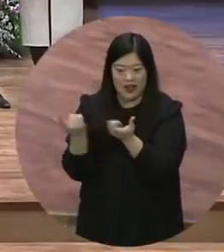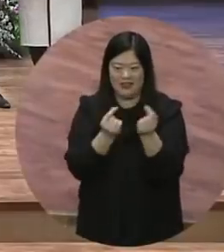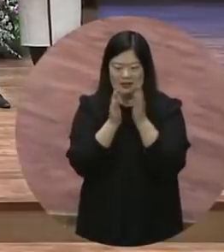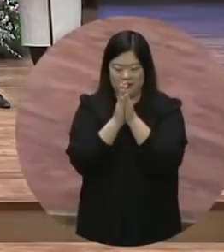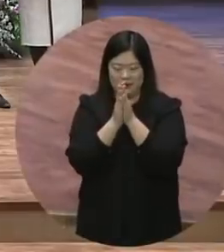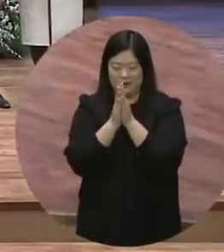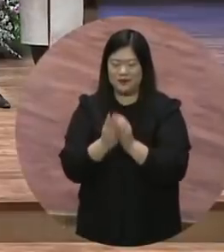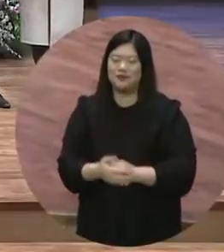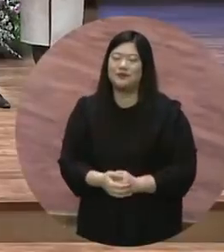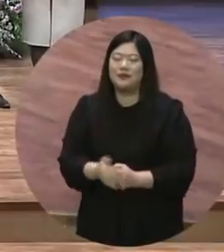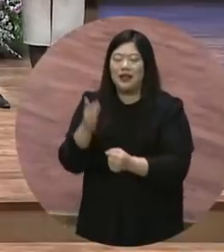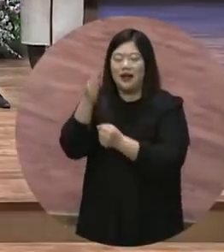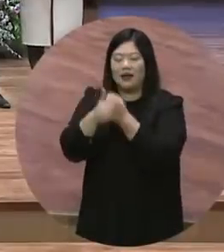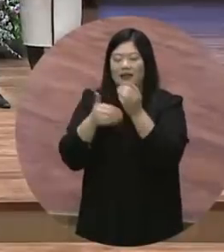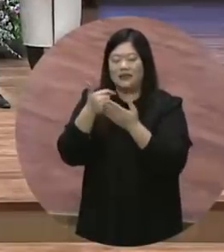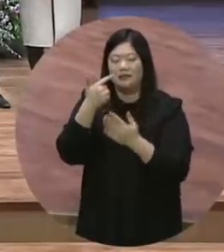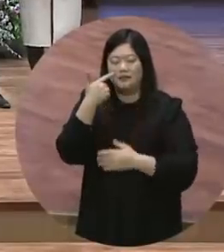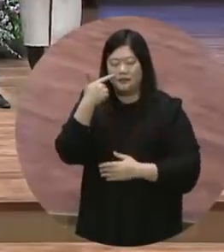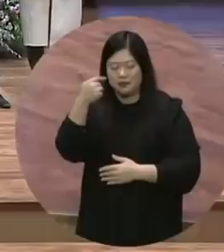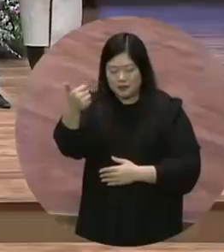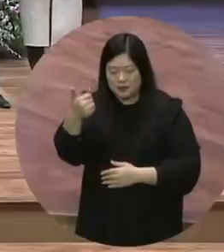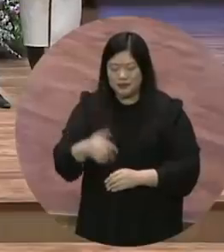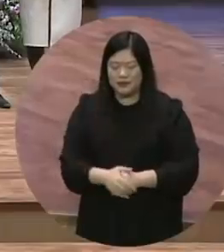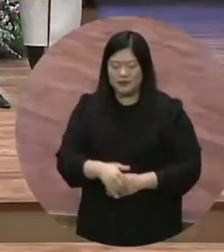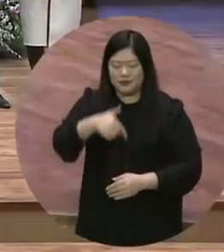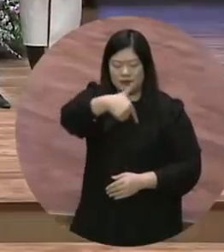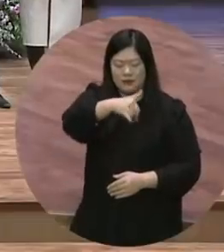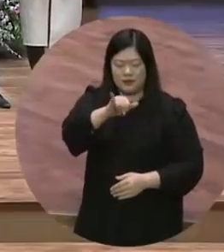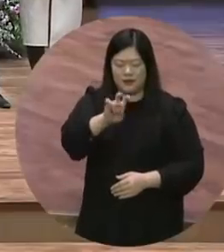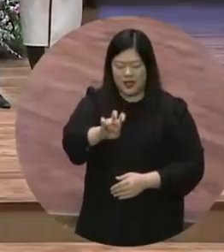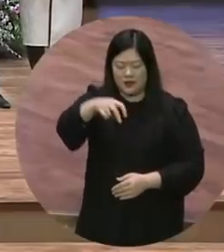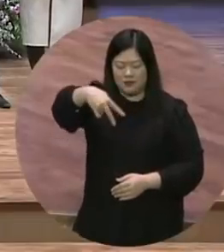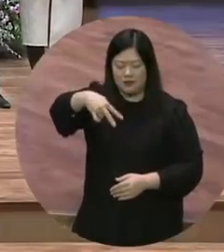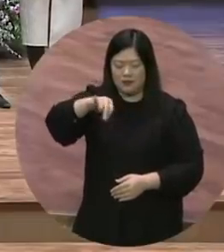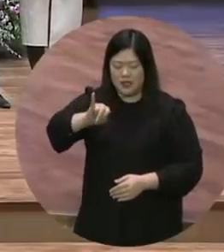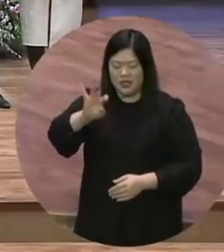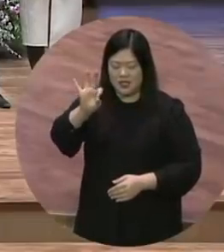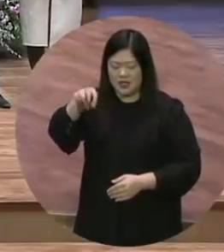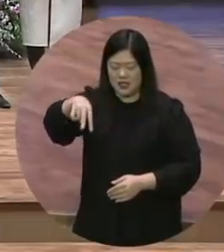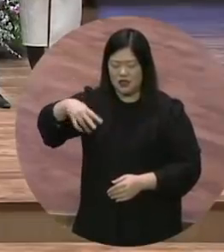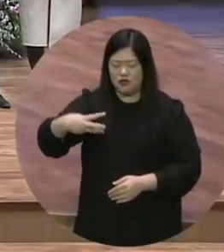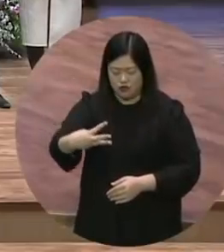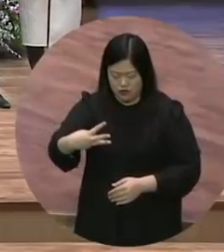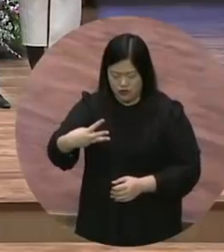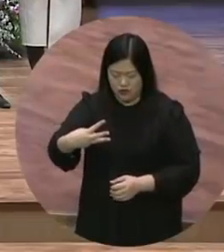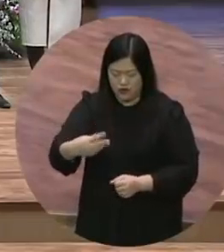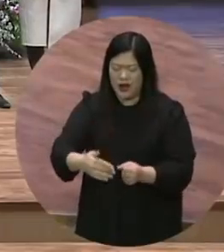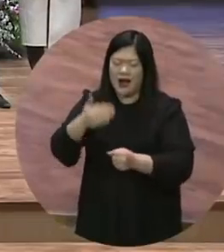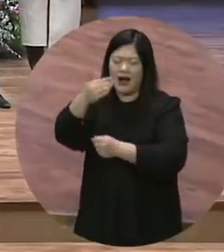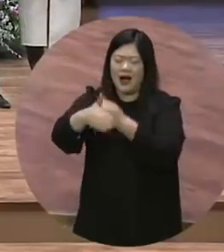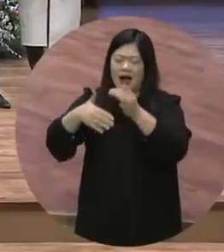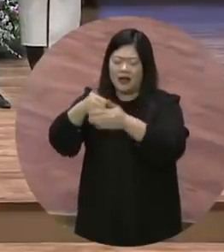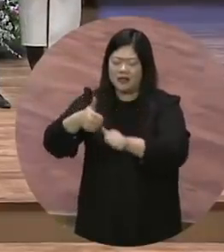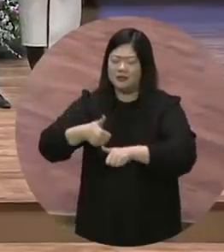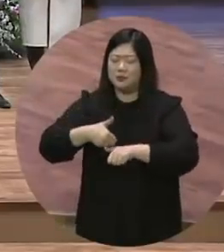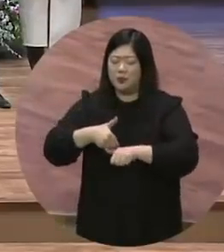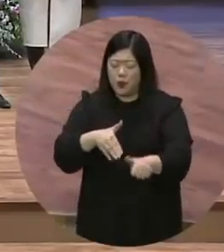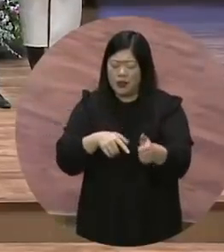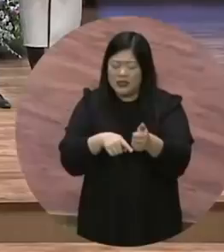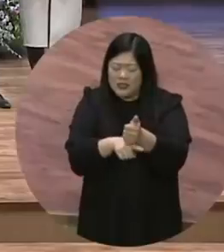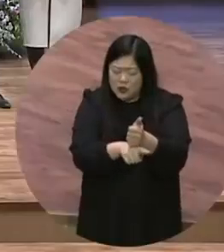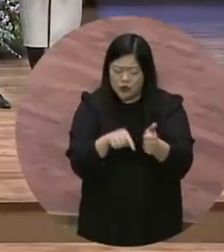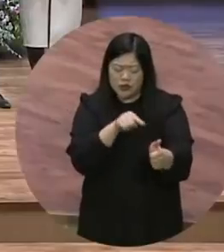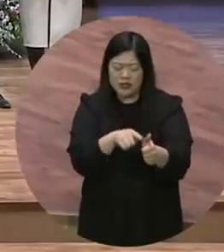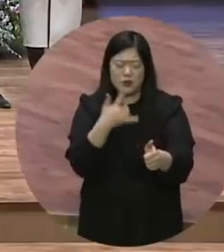기도하겠습니다. 하나님 아버지, 김시율 이 땅에 보내주신 하나님의 계획을 부모들이 알고 언약